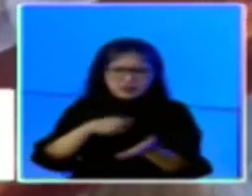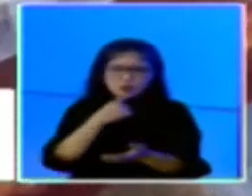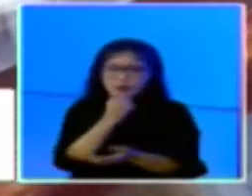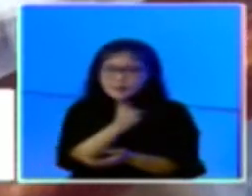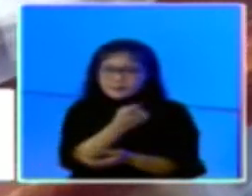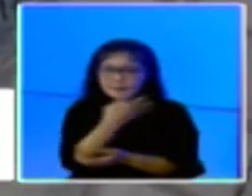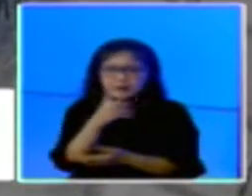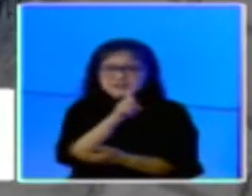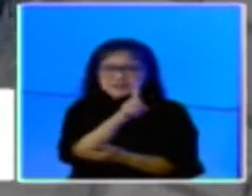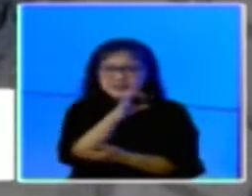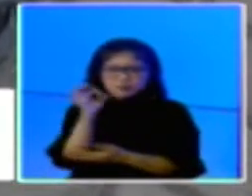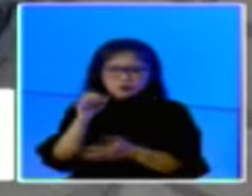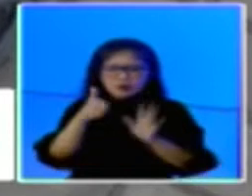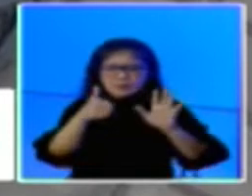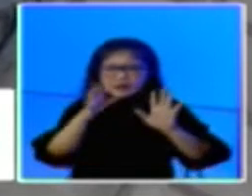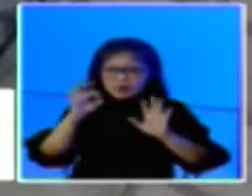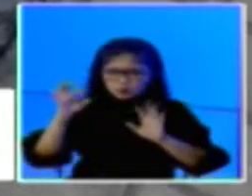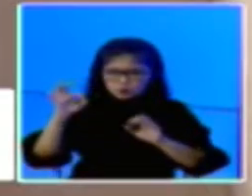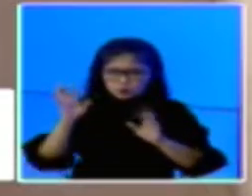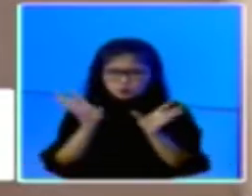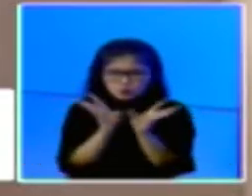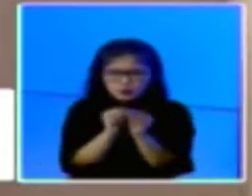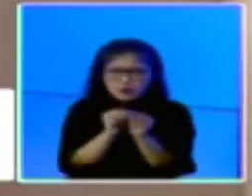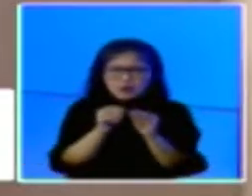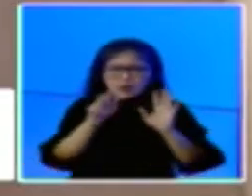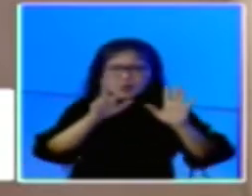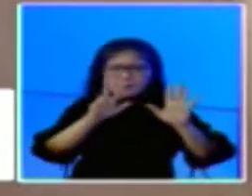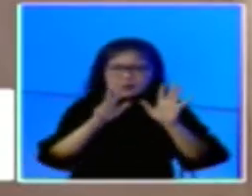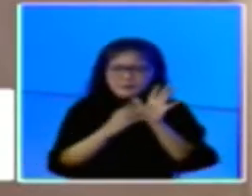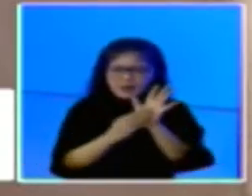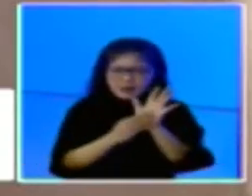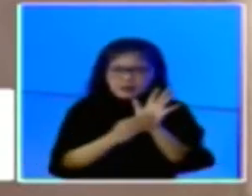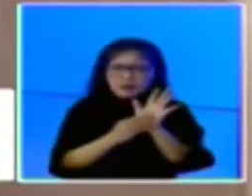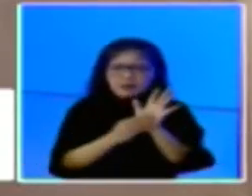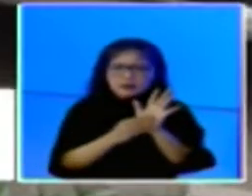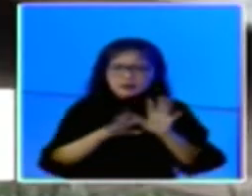rakitan berbagai merek senilai 8 miliar rupiah lebih, serta komponen handphone.